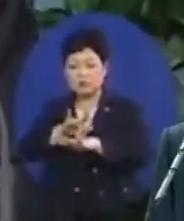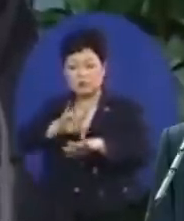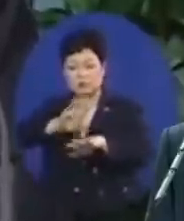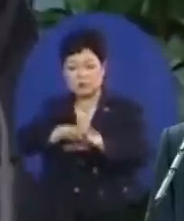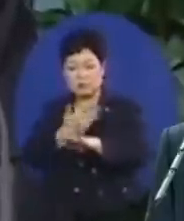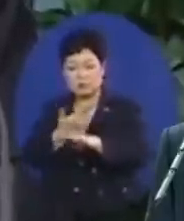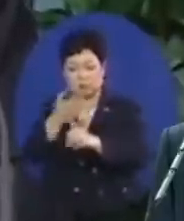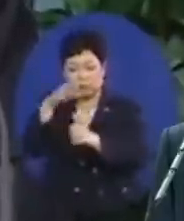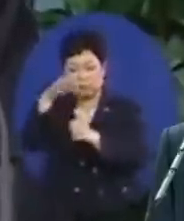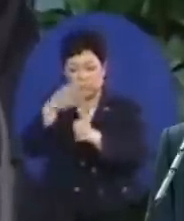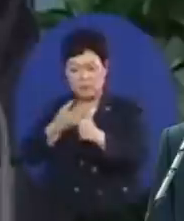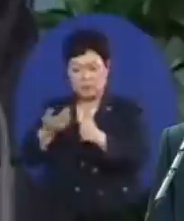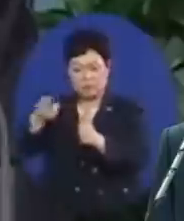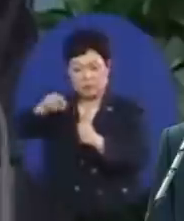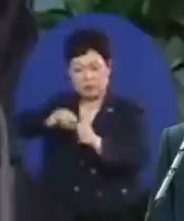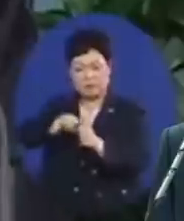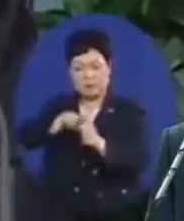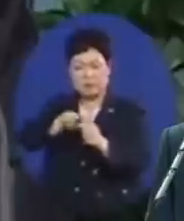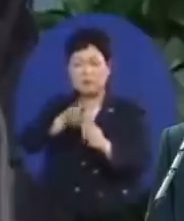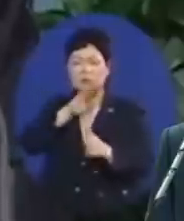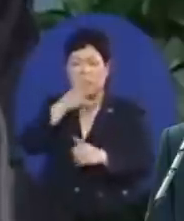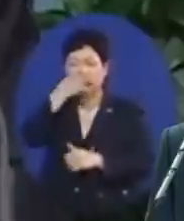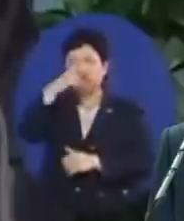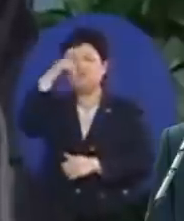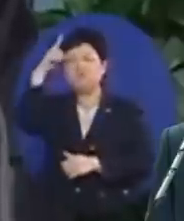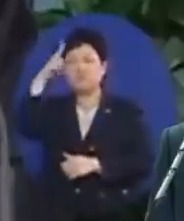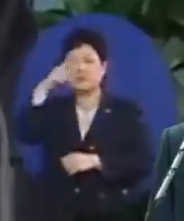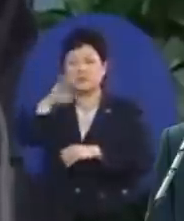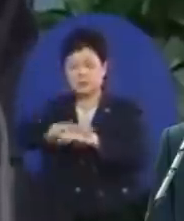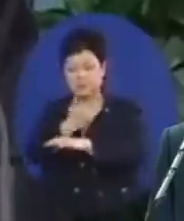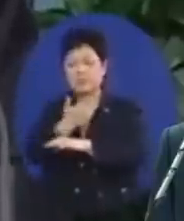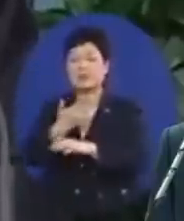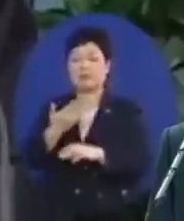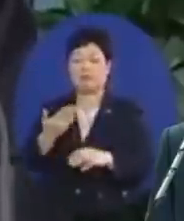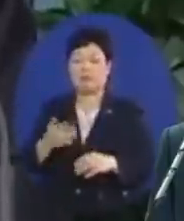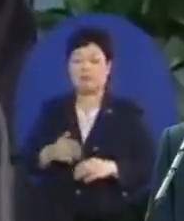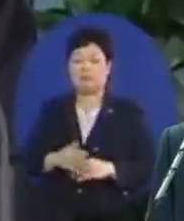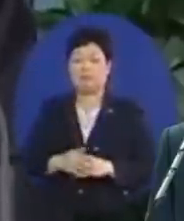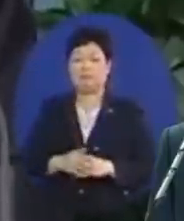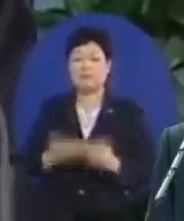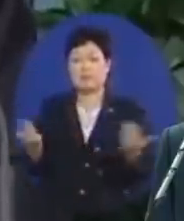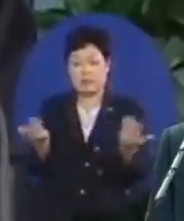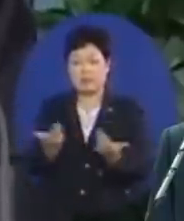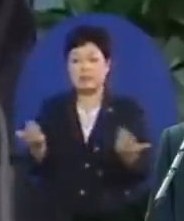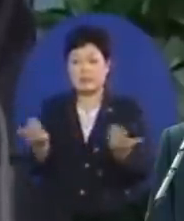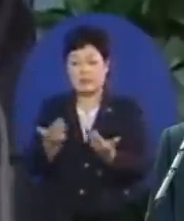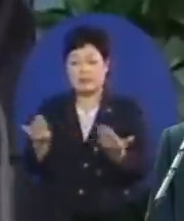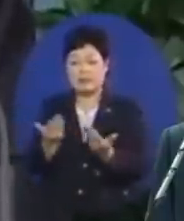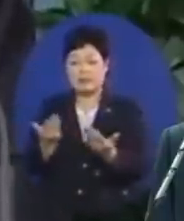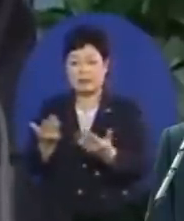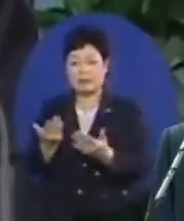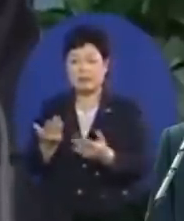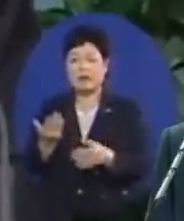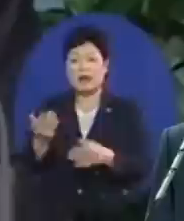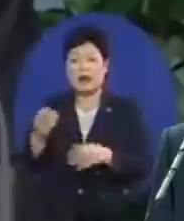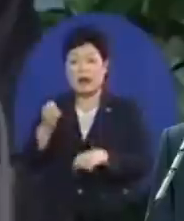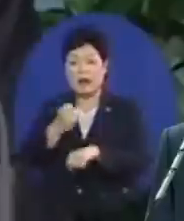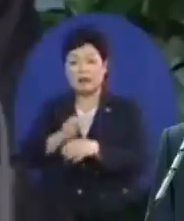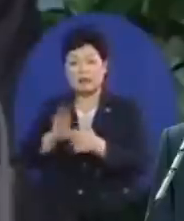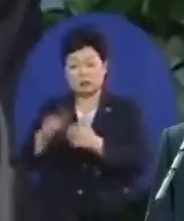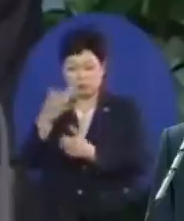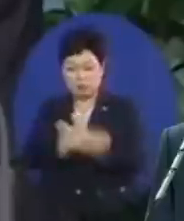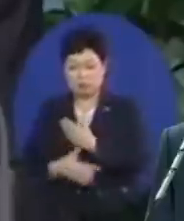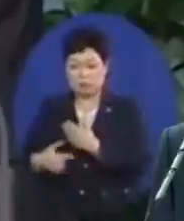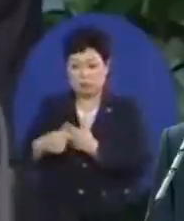들어와서 이 세상에 오만하고 교만하고 잘못된 일을 도모한 때가 있고 육체적으로